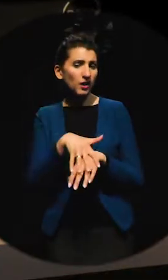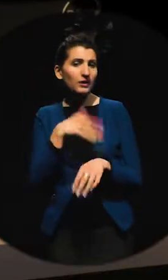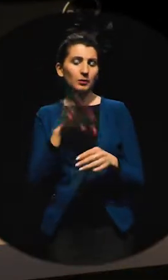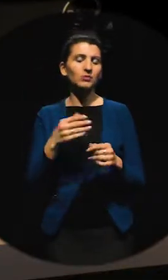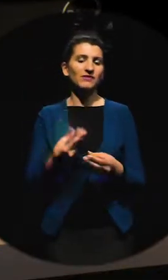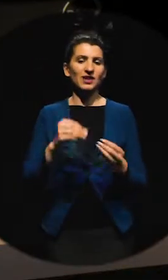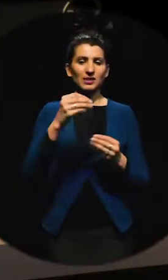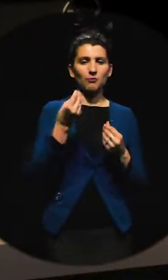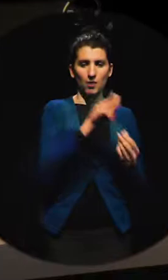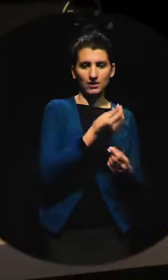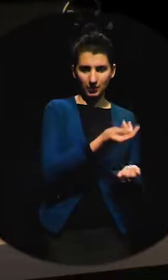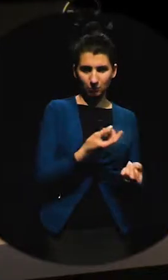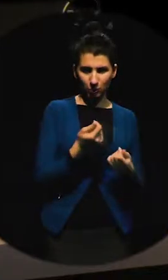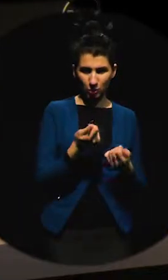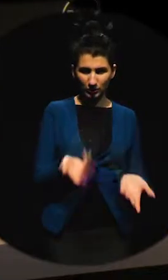również artystyczny.